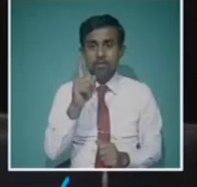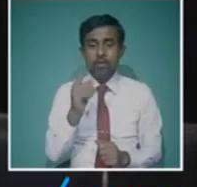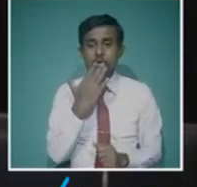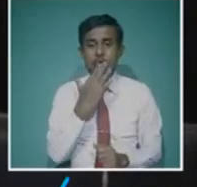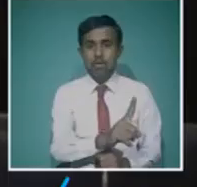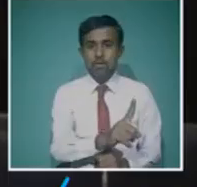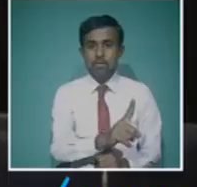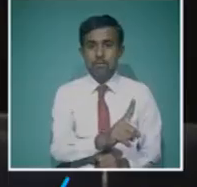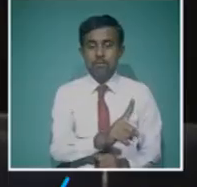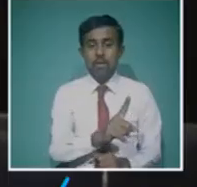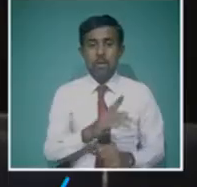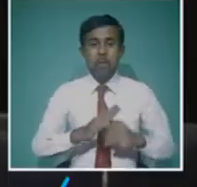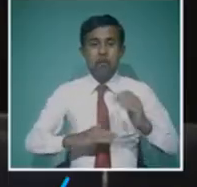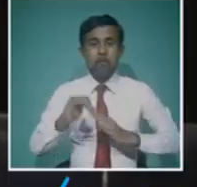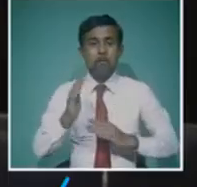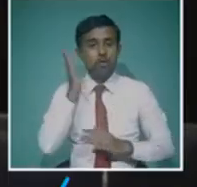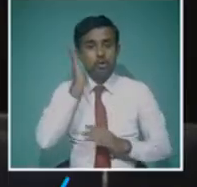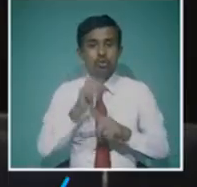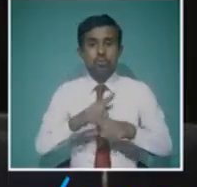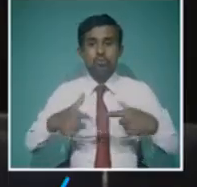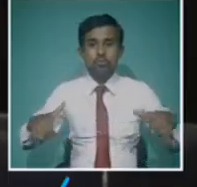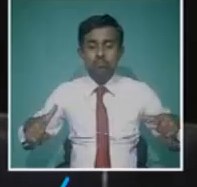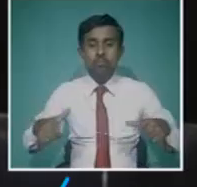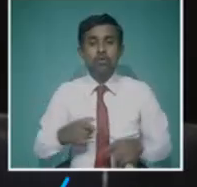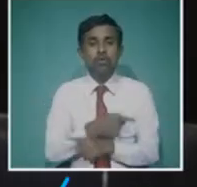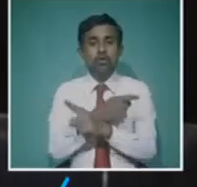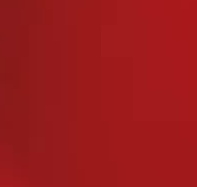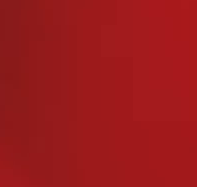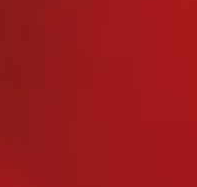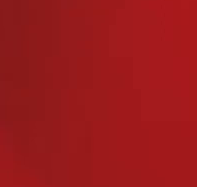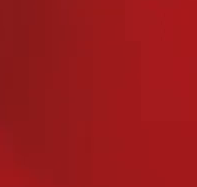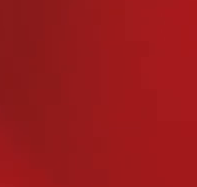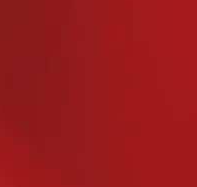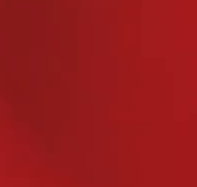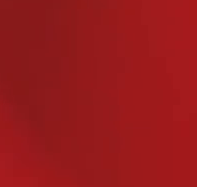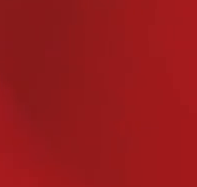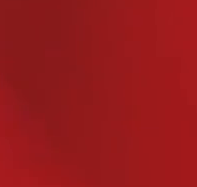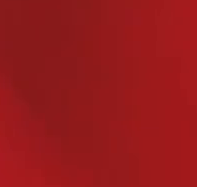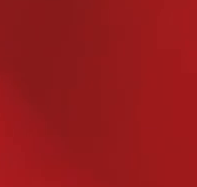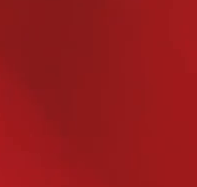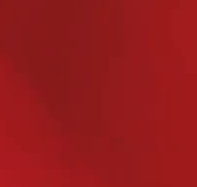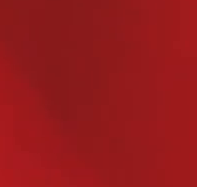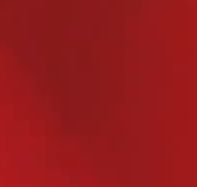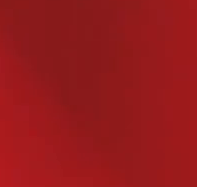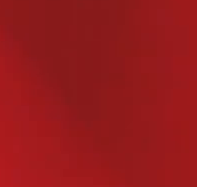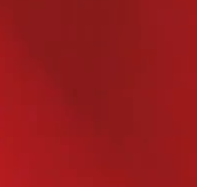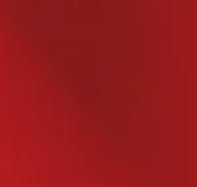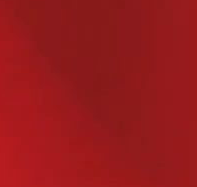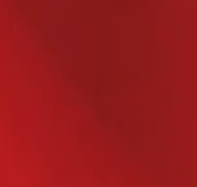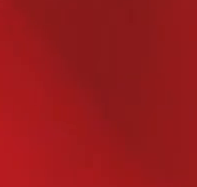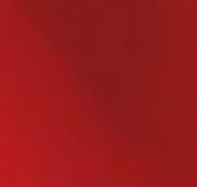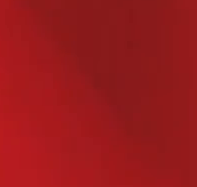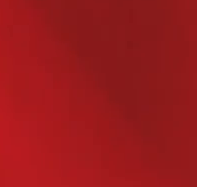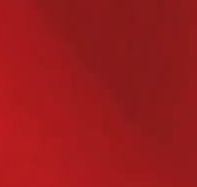පළවෙනි ශ්‍රේණියේ සිට භාවිතෙන් ඉංග්‍රීසි භාෂාව ඉගැන්වීම ආරම්භ කිරීමට කටයුතු යොදාගෙන යනවා. වර්ණත් කණකාධිකාරිවරයෙක් ලෙස වෘත්ති දිවි